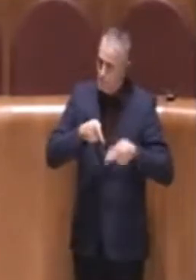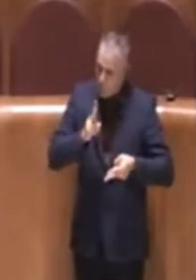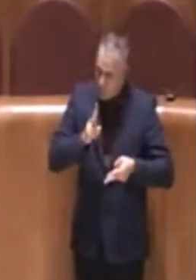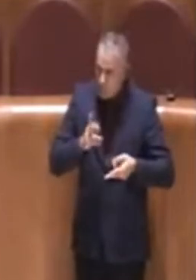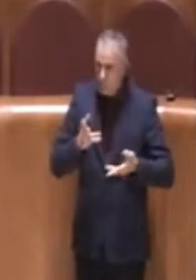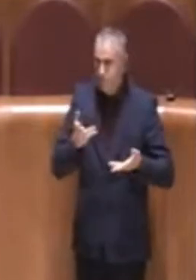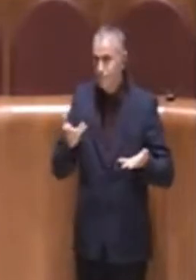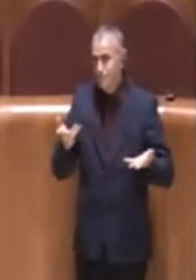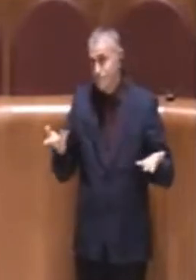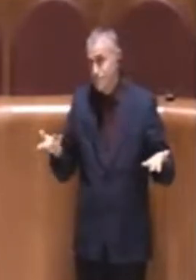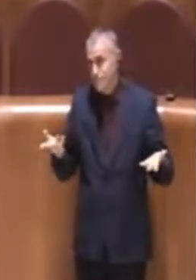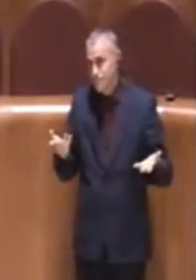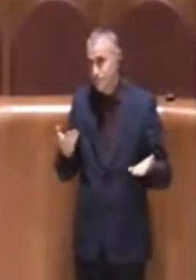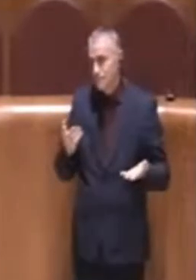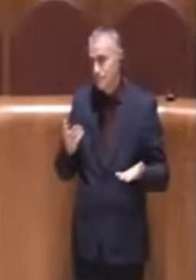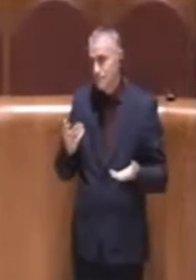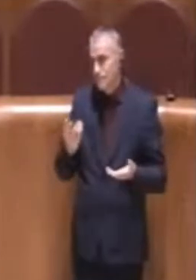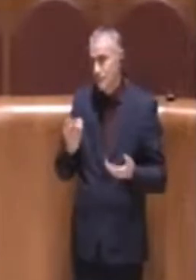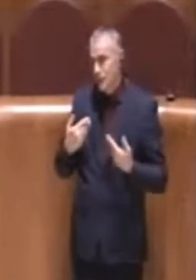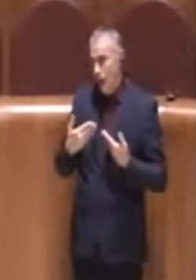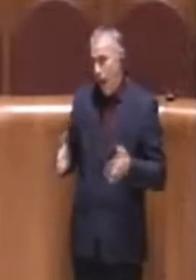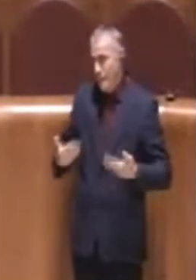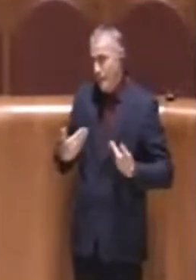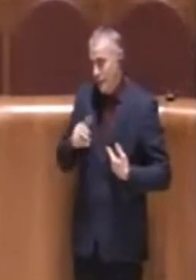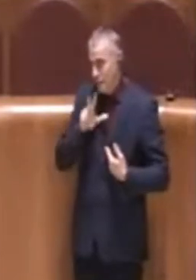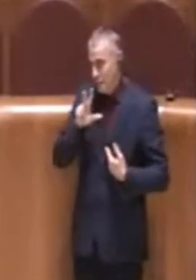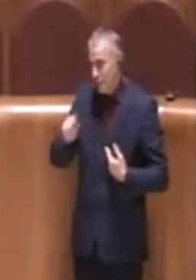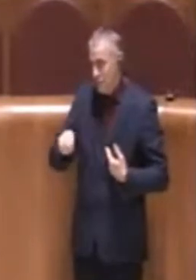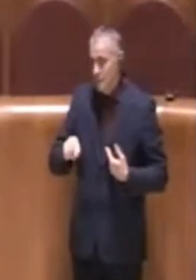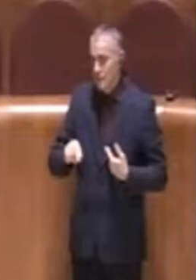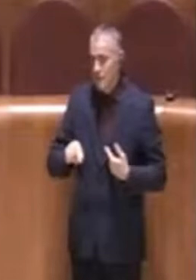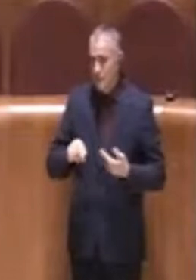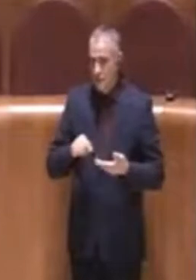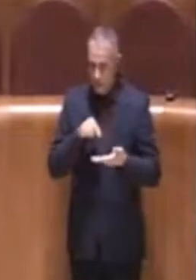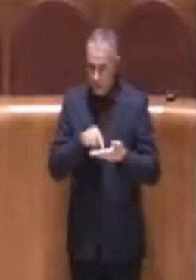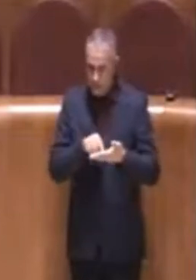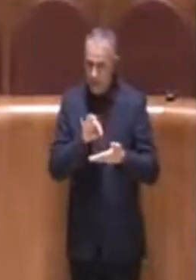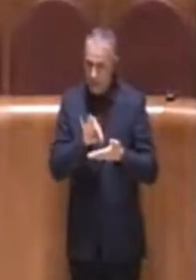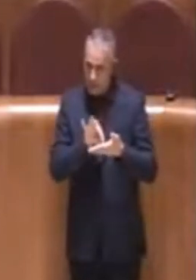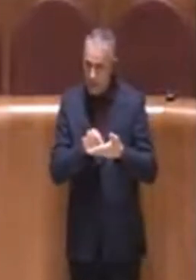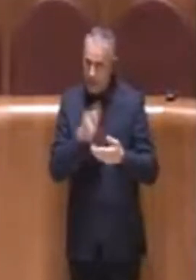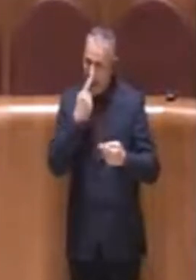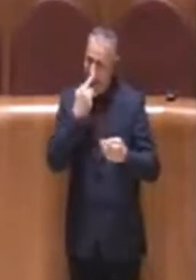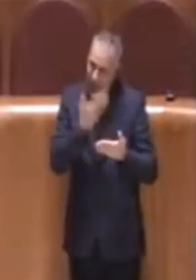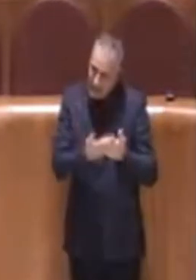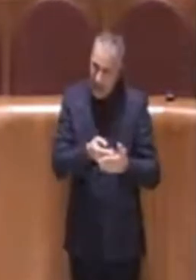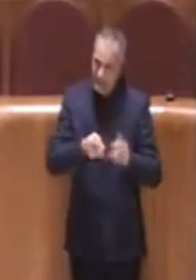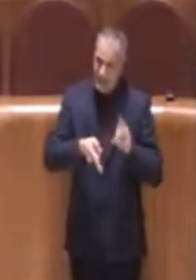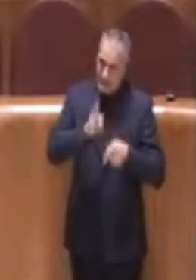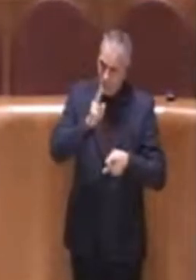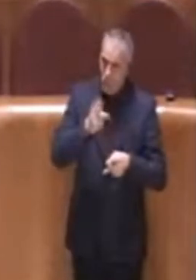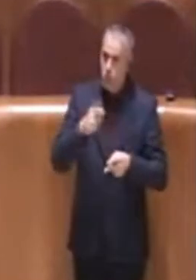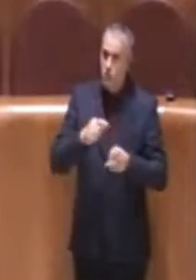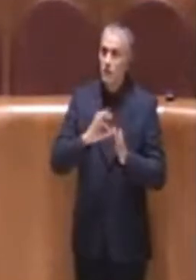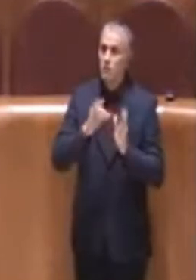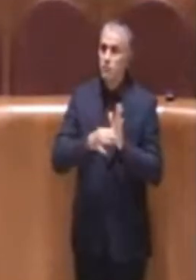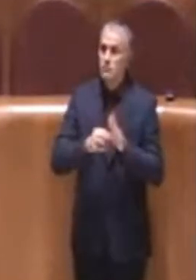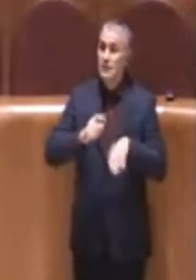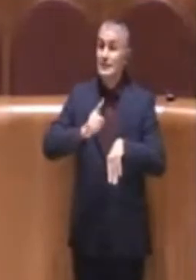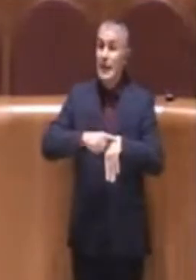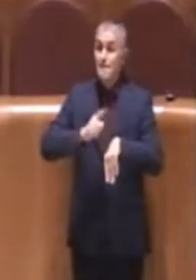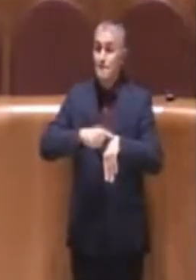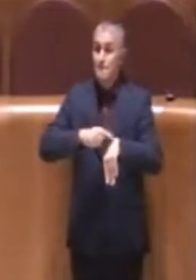mi consenta di dirlo cogenti perché abbiamo dato dei tempi perché per noi è